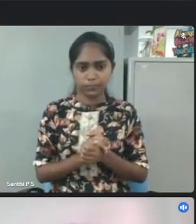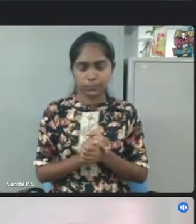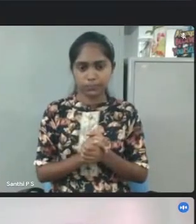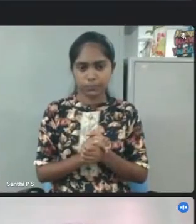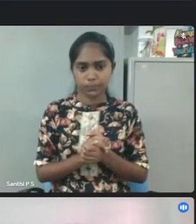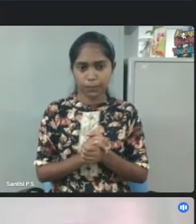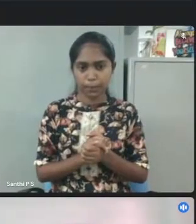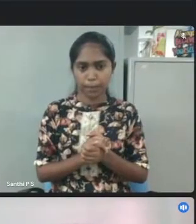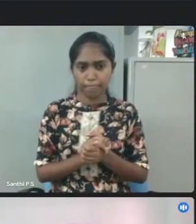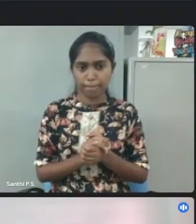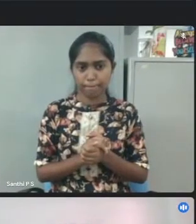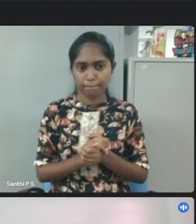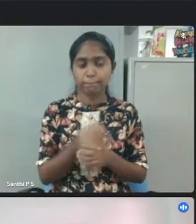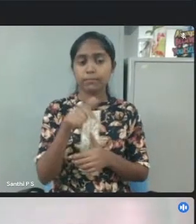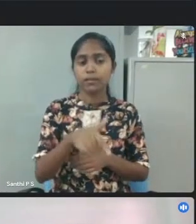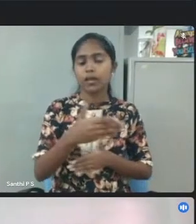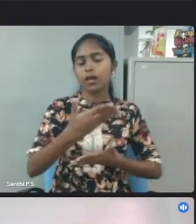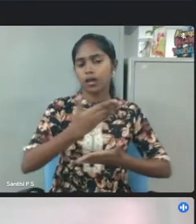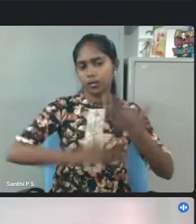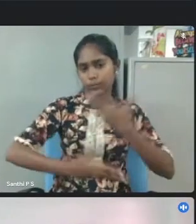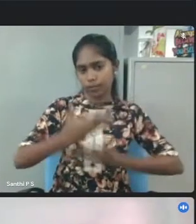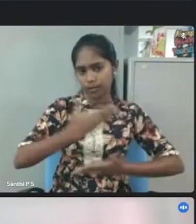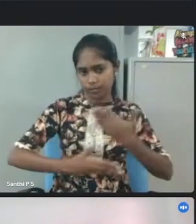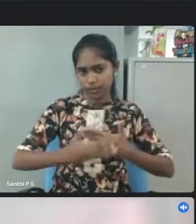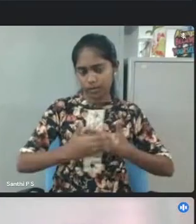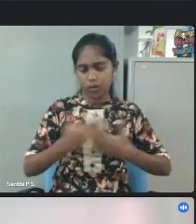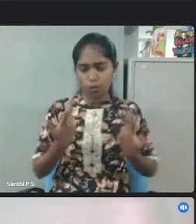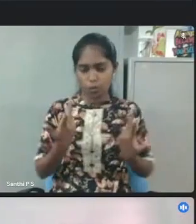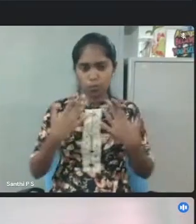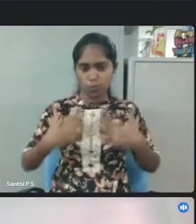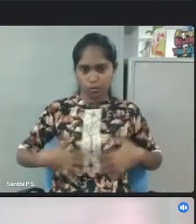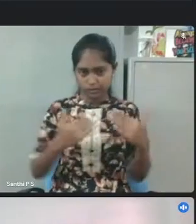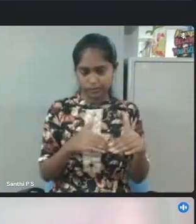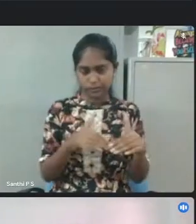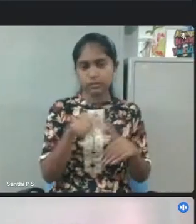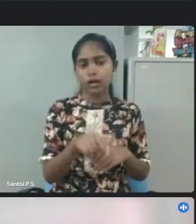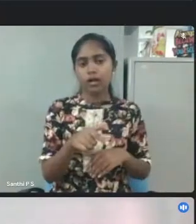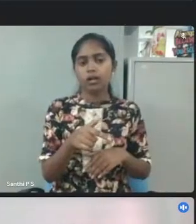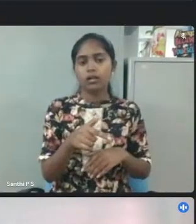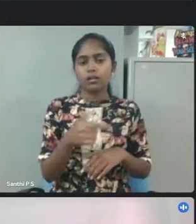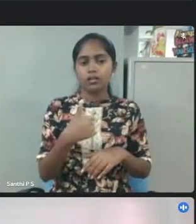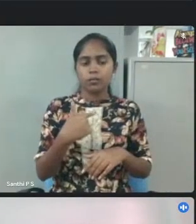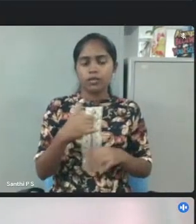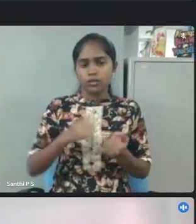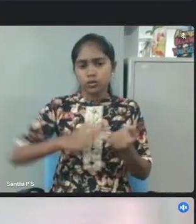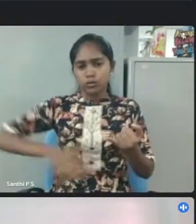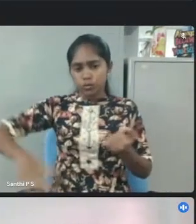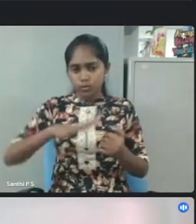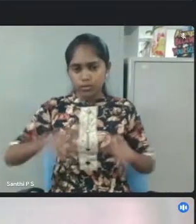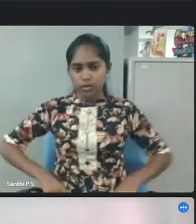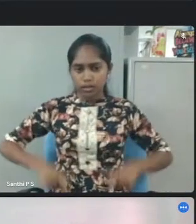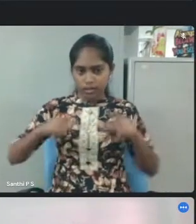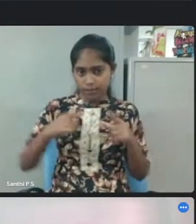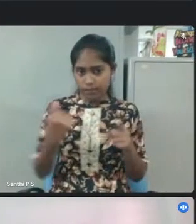ഈ ഒരു ഇമ്പയർമെന്റ് അല്ലെങ്കിൽ ശാരീരിക പരിമിതി മൂലം നമ്മളുടെ പങ്കാളിത്തത്തിൽ, നമ്മളൊരു സാമൂഹിക ജീവിതത്തിൽ